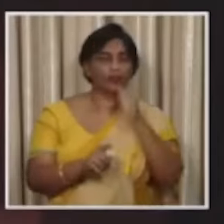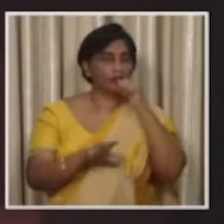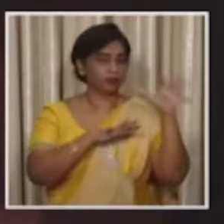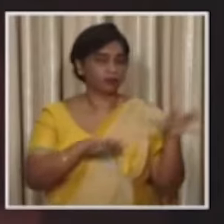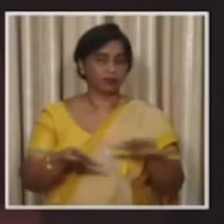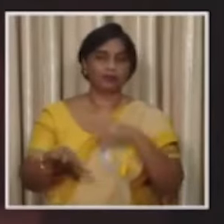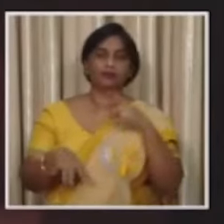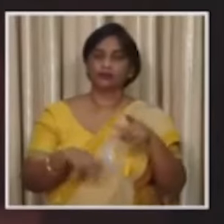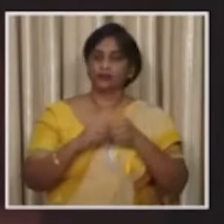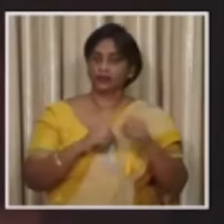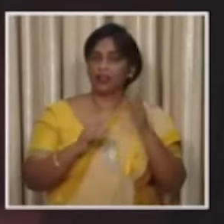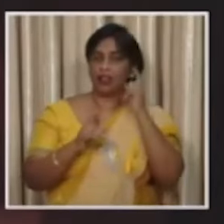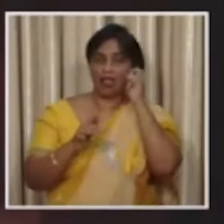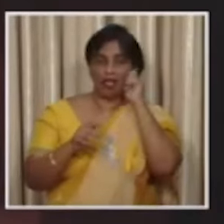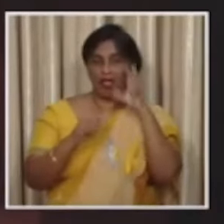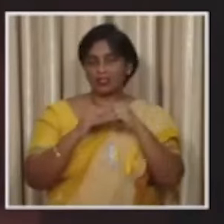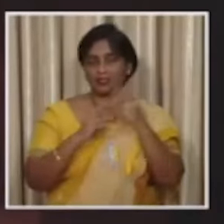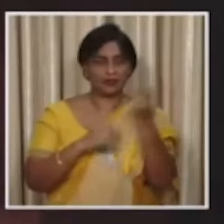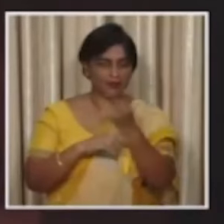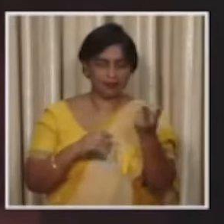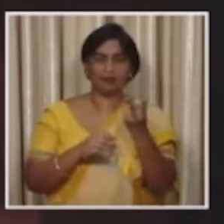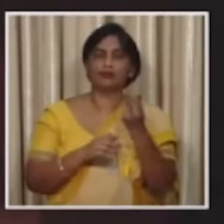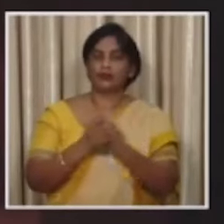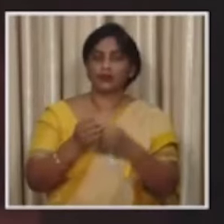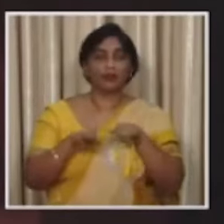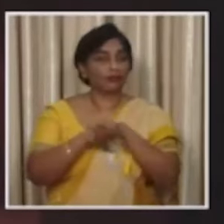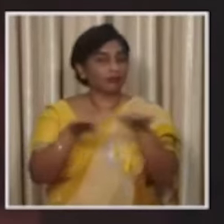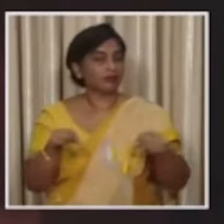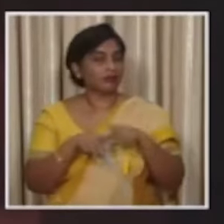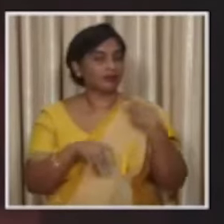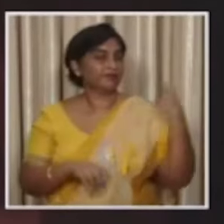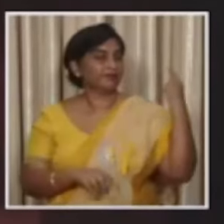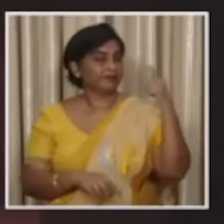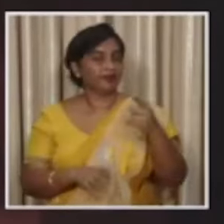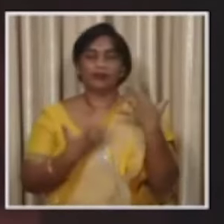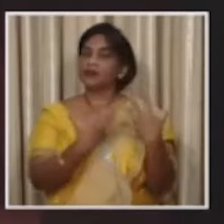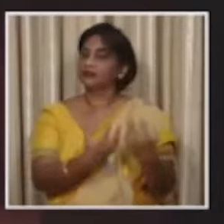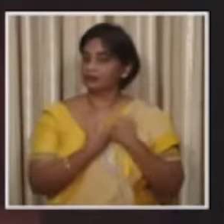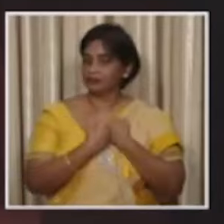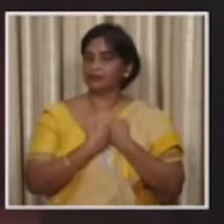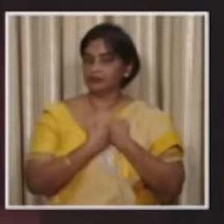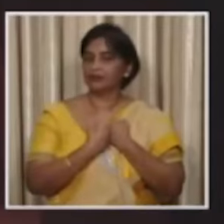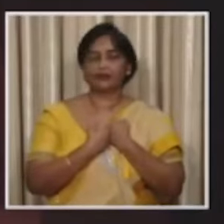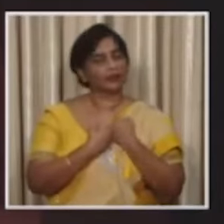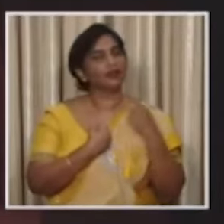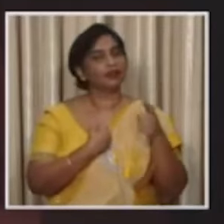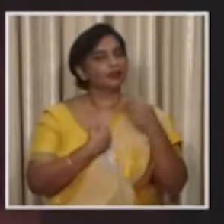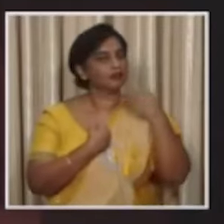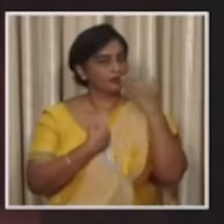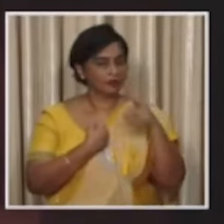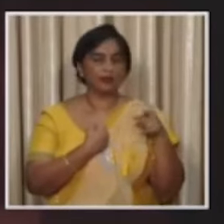සැඩපහරට ලක්වුණු අමුසැමි යෝලක් පිහිනාගෙන ගොස් බේරා ගන්නට සමත්